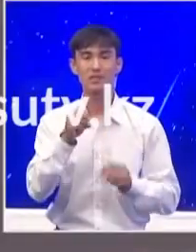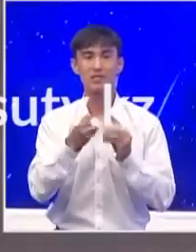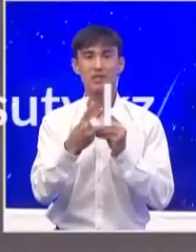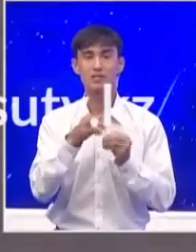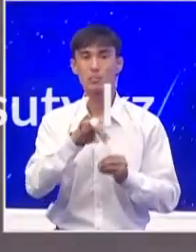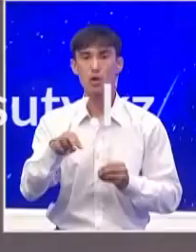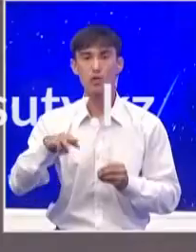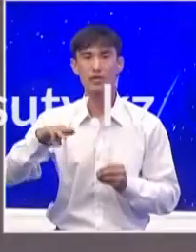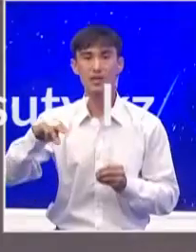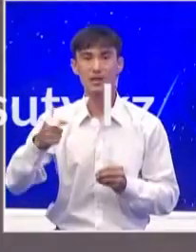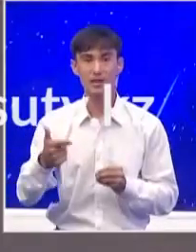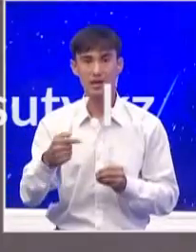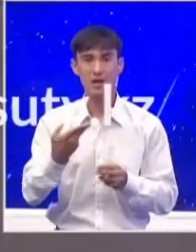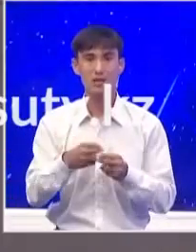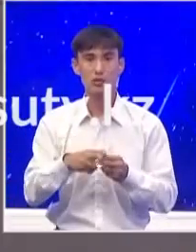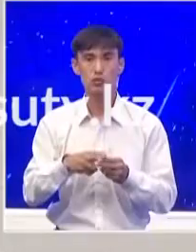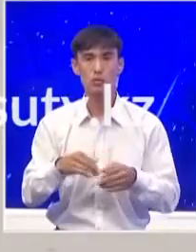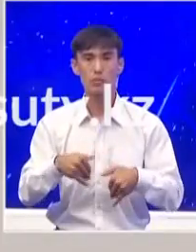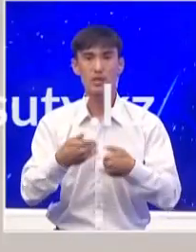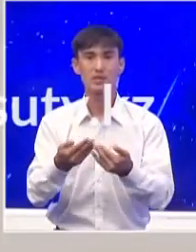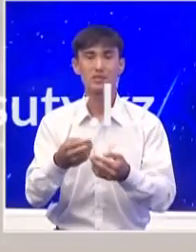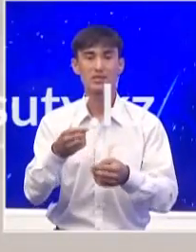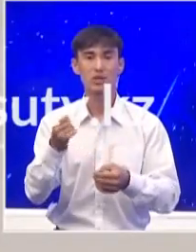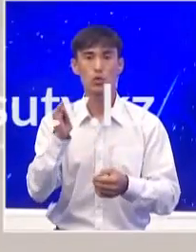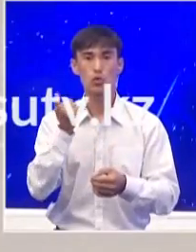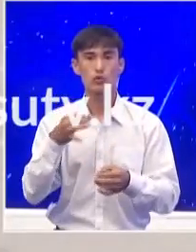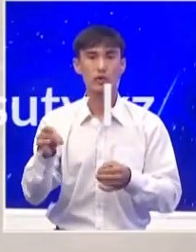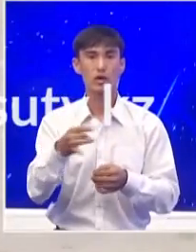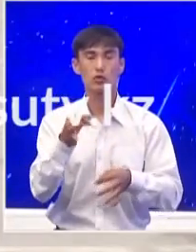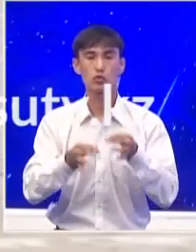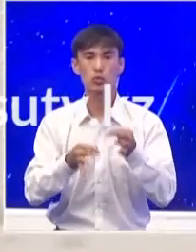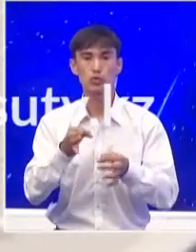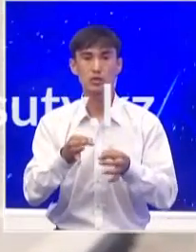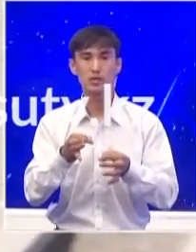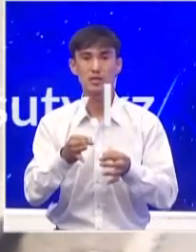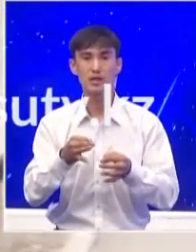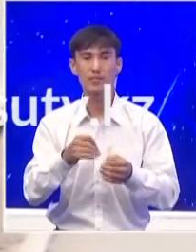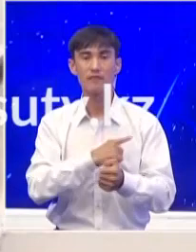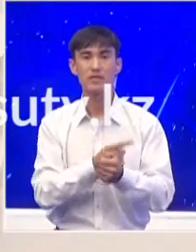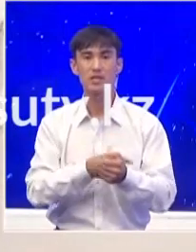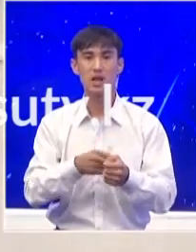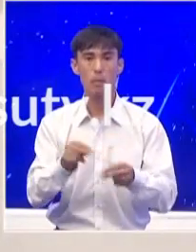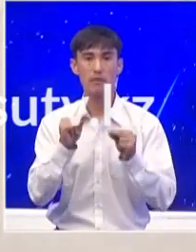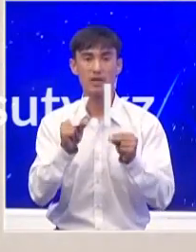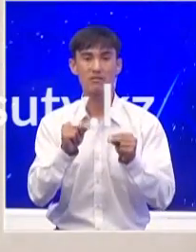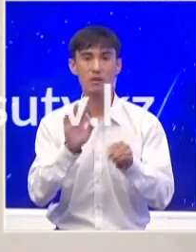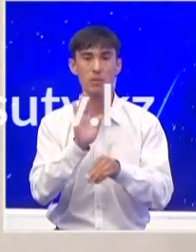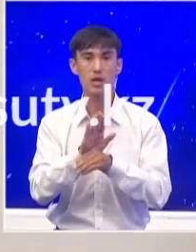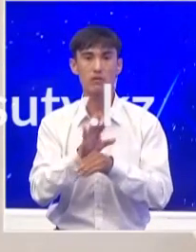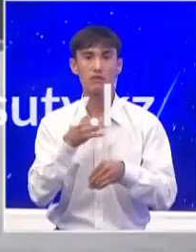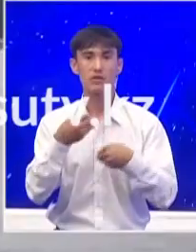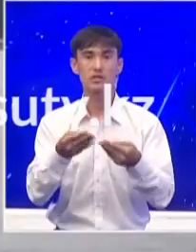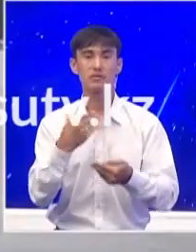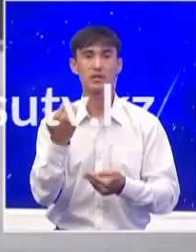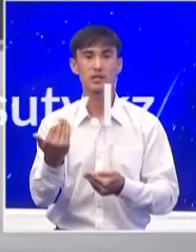эта сумма предназначалась судьи уйгурского района за оставление в селе оправдательного приговора вынесенного им